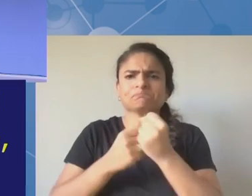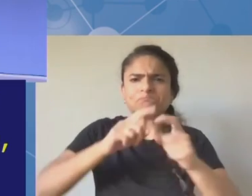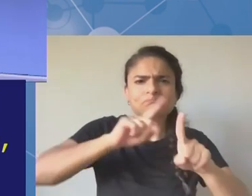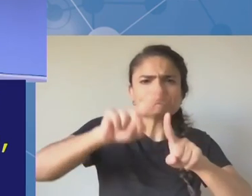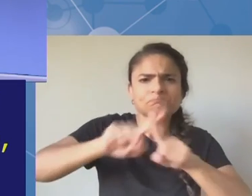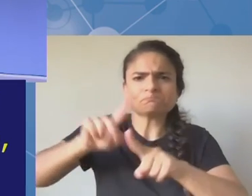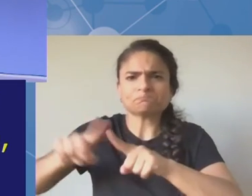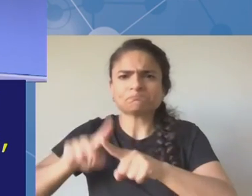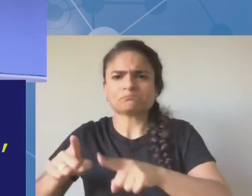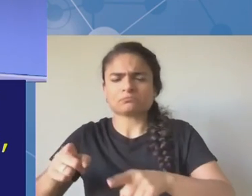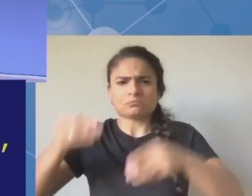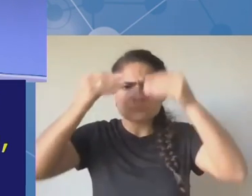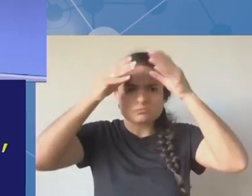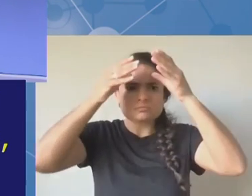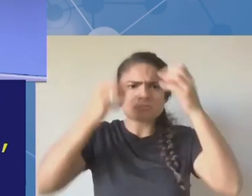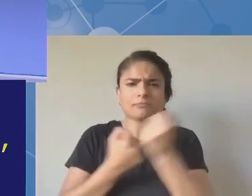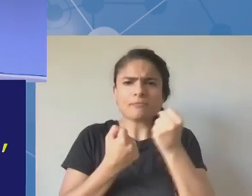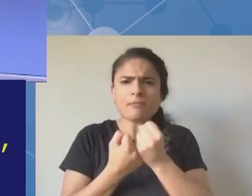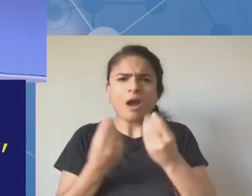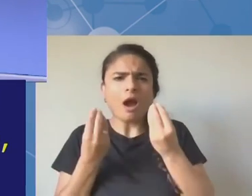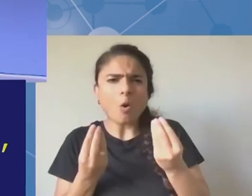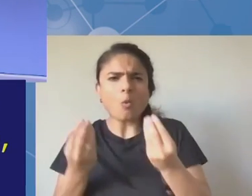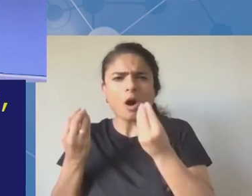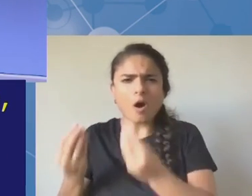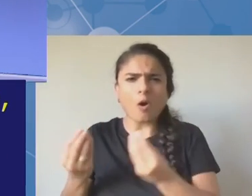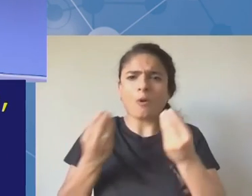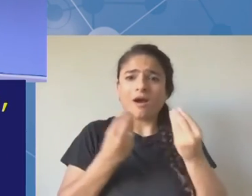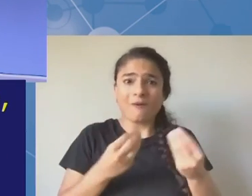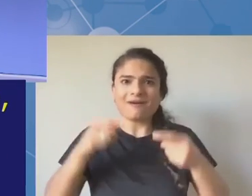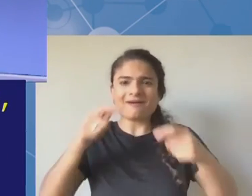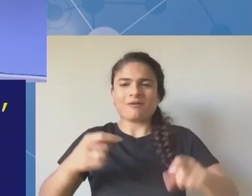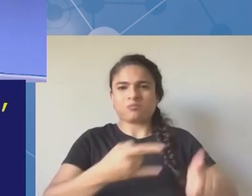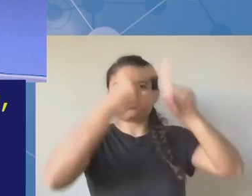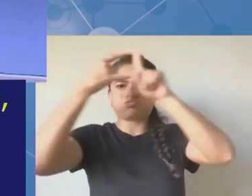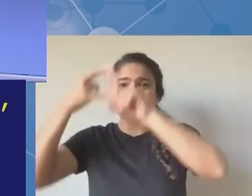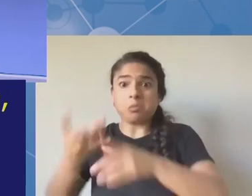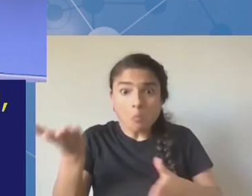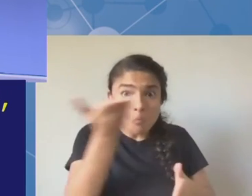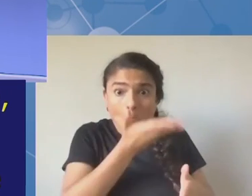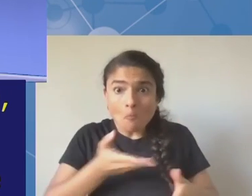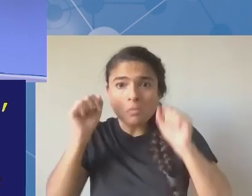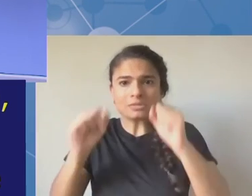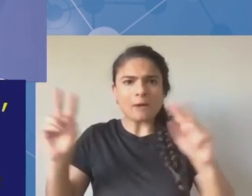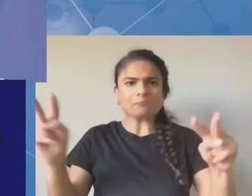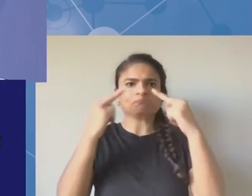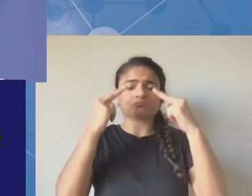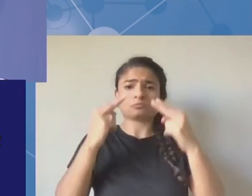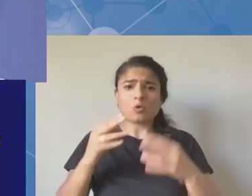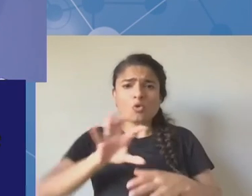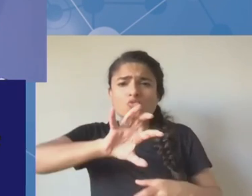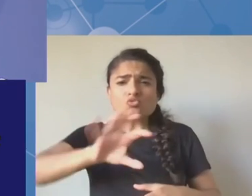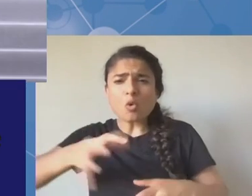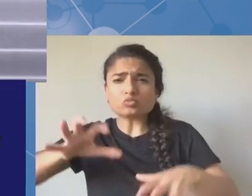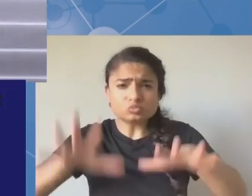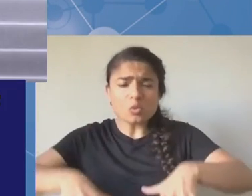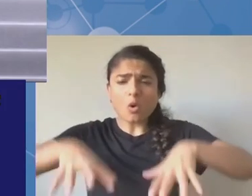приветствовать, или нет, может быть, я хочу пожелать всего хорошего следующему председателю,